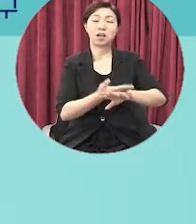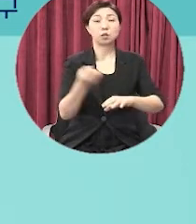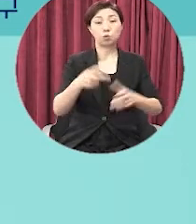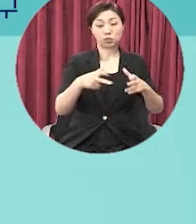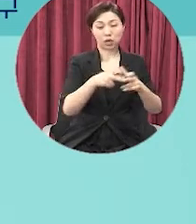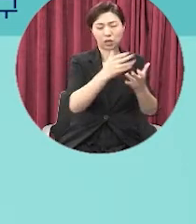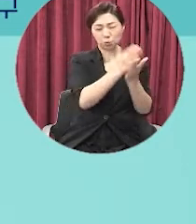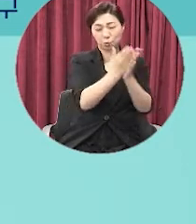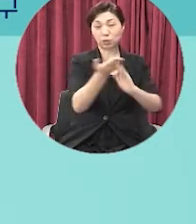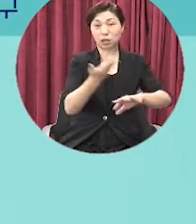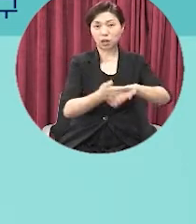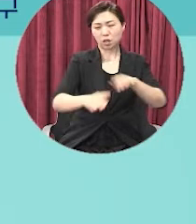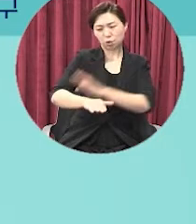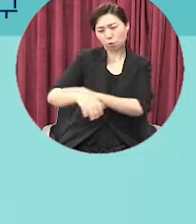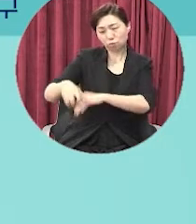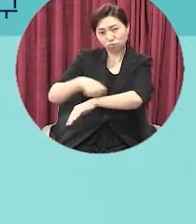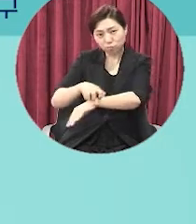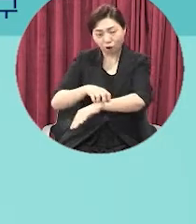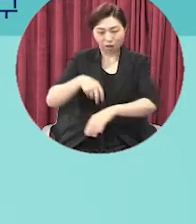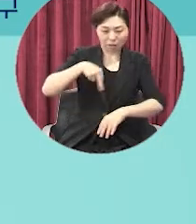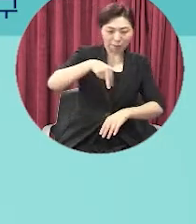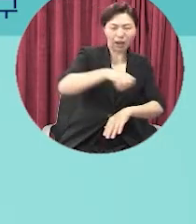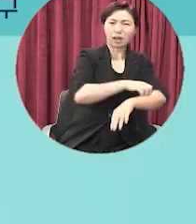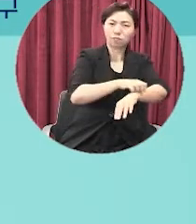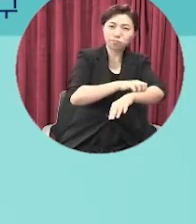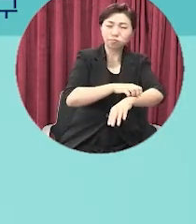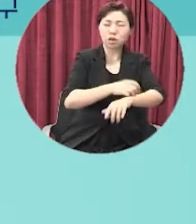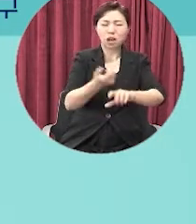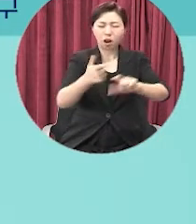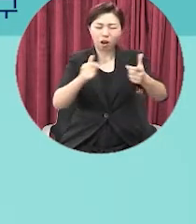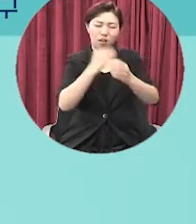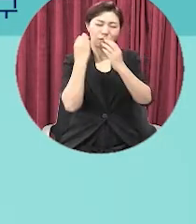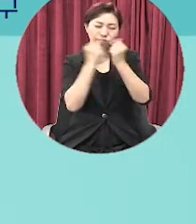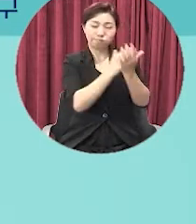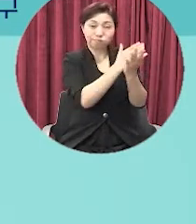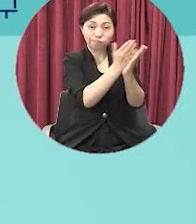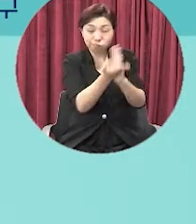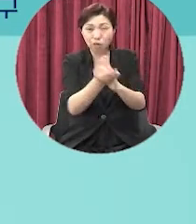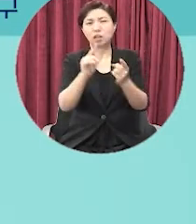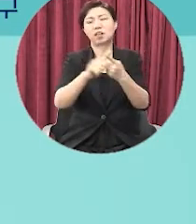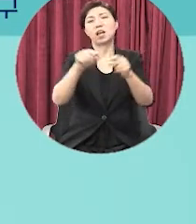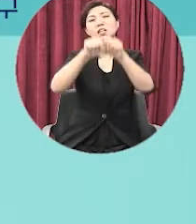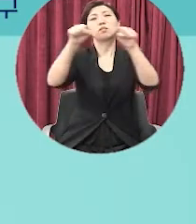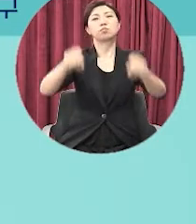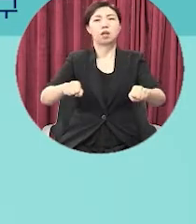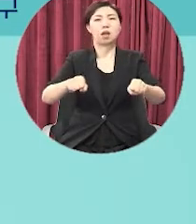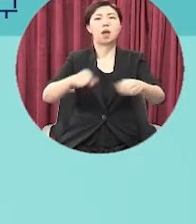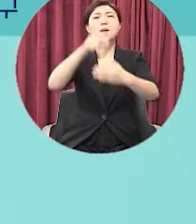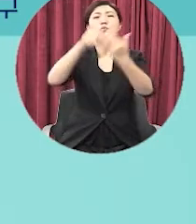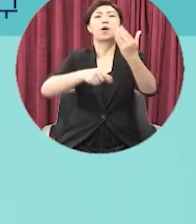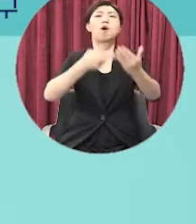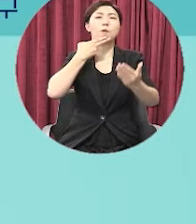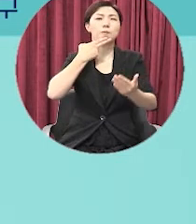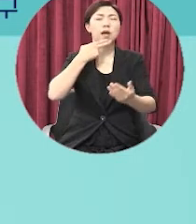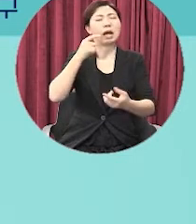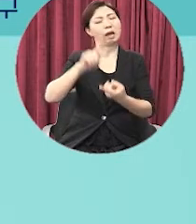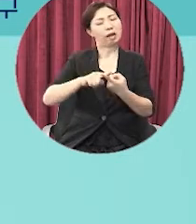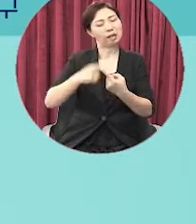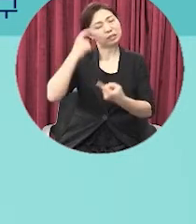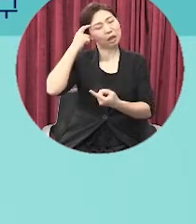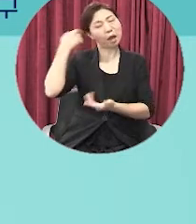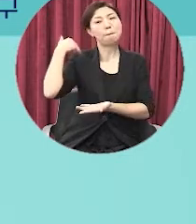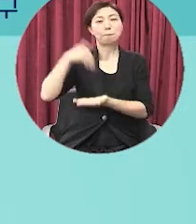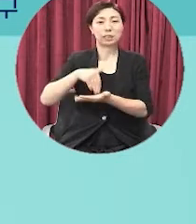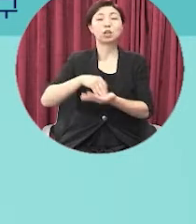뭐 손이 불편하신 분 다리가 불편하신 금방 하는데 그런 근거 를 위한 시스템 없어 과로로 권리 아니었구요 그 다음에 아까